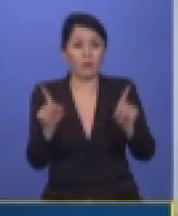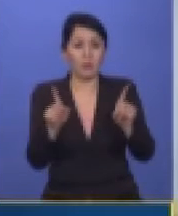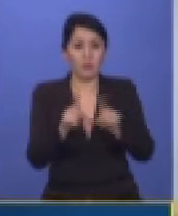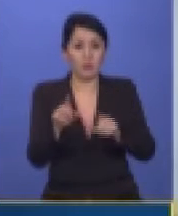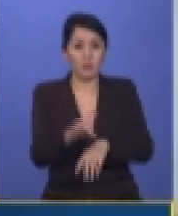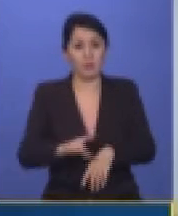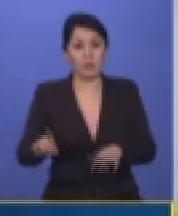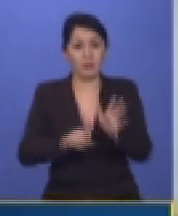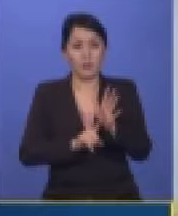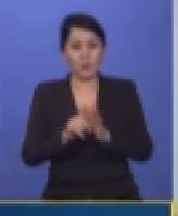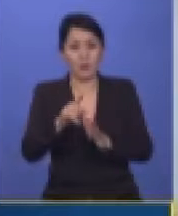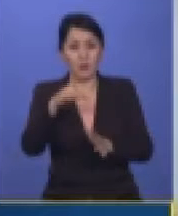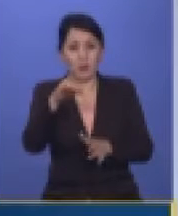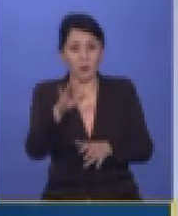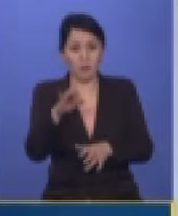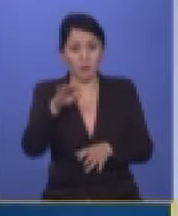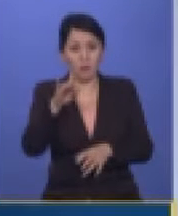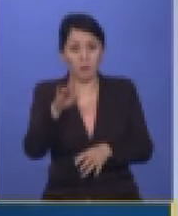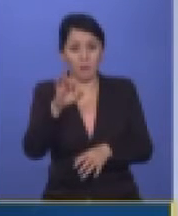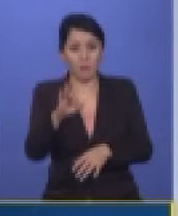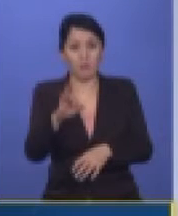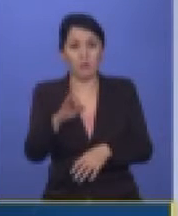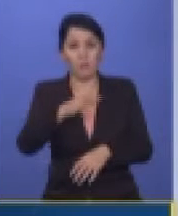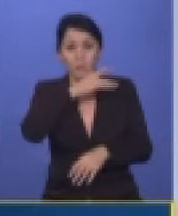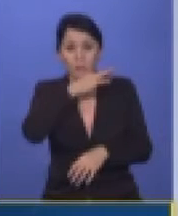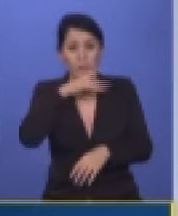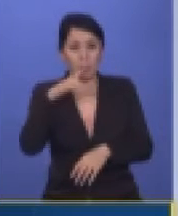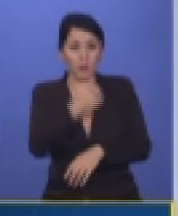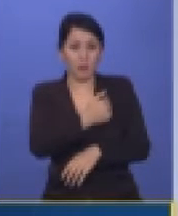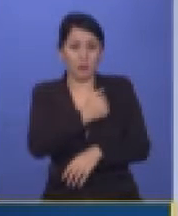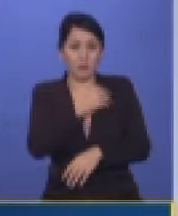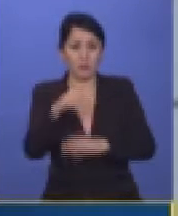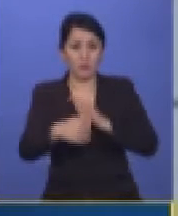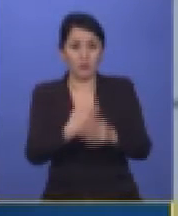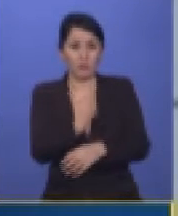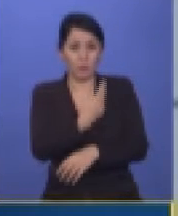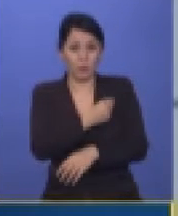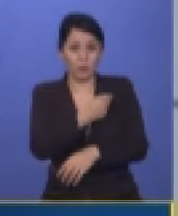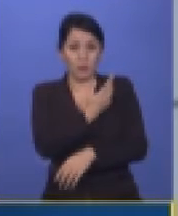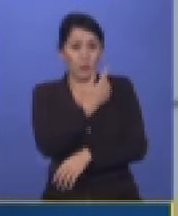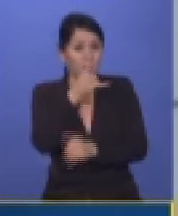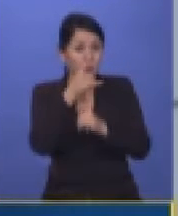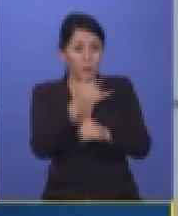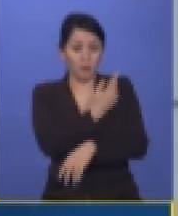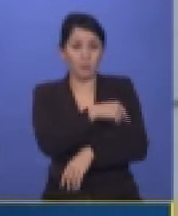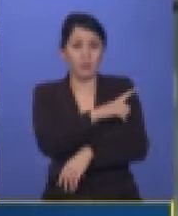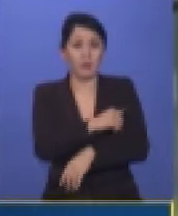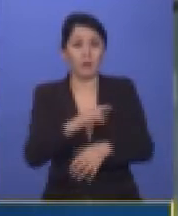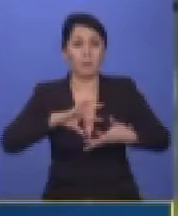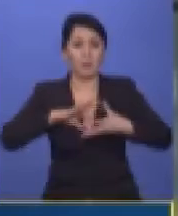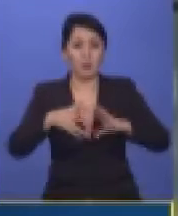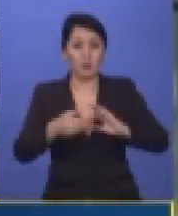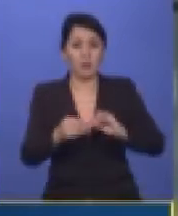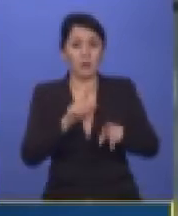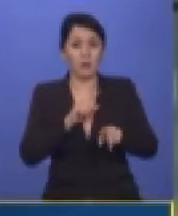что в регионе начали распространяться грипп и ОРВИ, большинство желающих пройти ревакцинацию не могут по медицинским показаниям. В